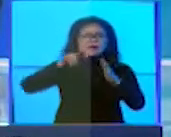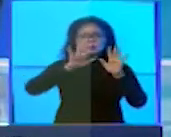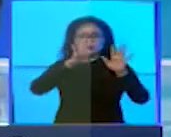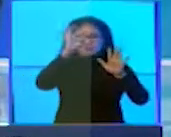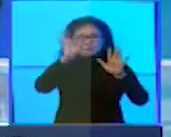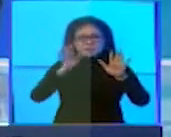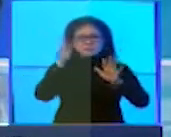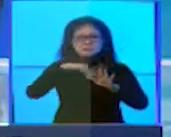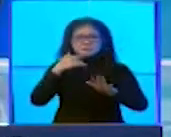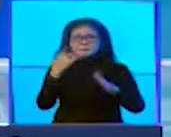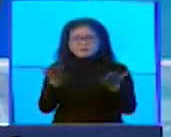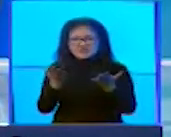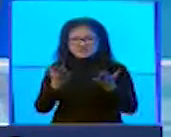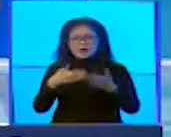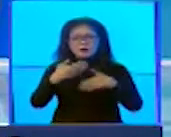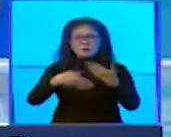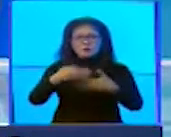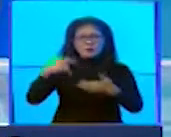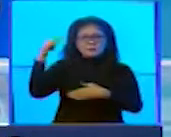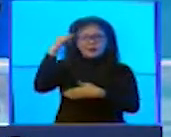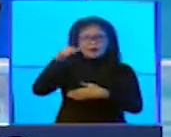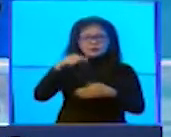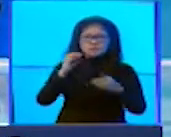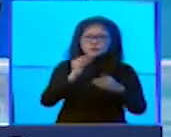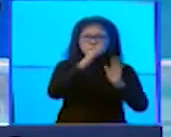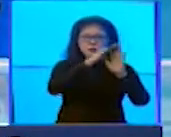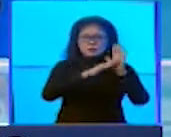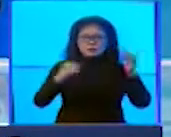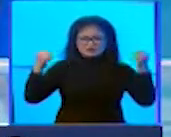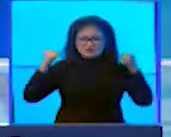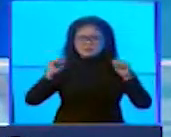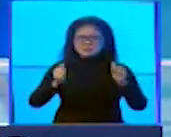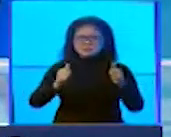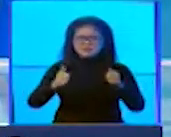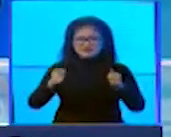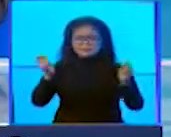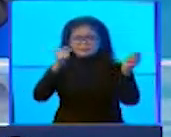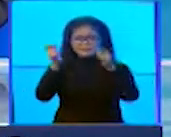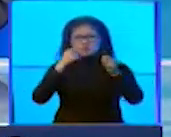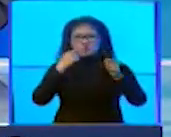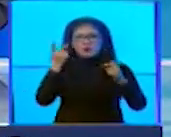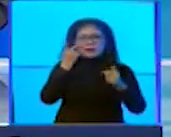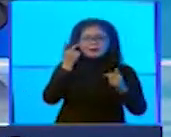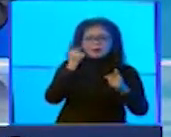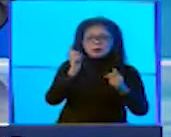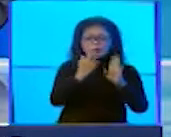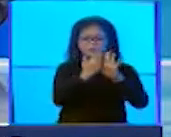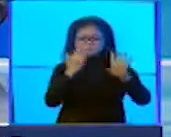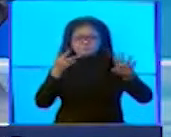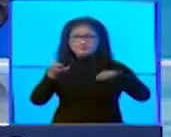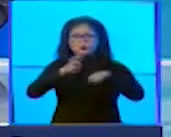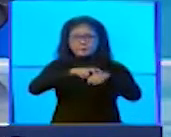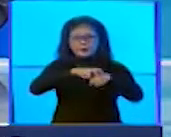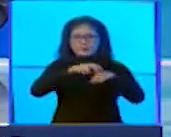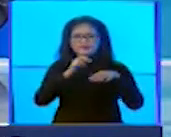biasa. Pengelola bandara mempersiapkan protokol kesehatan ketat, termasuk mempersiapkan senario untuk mengantisipasi jika